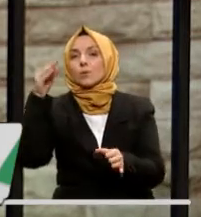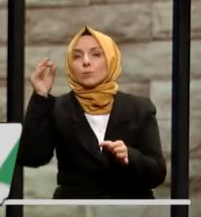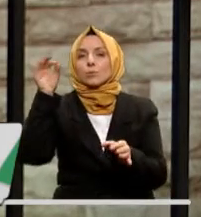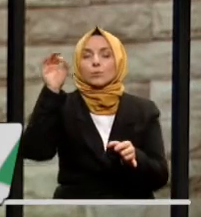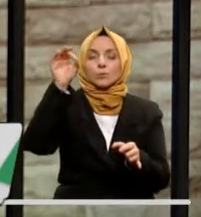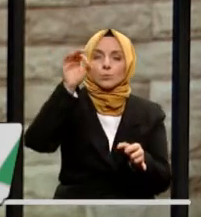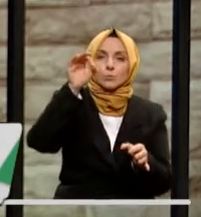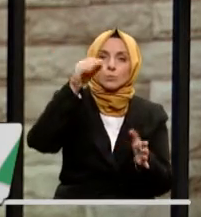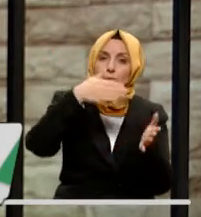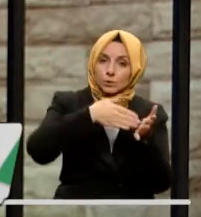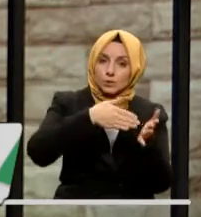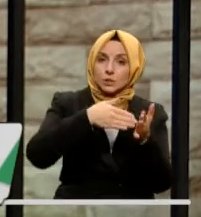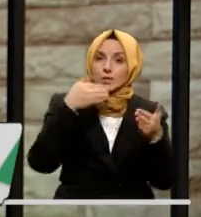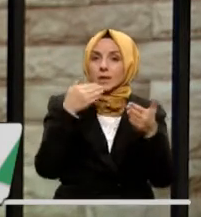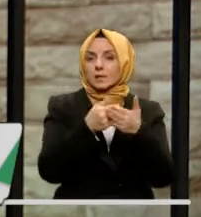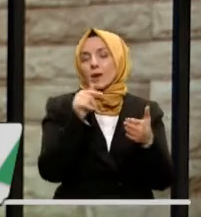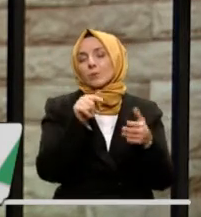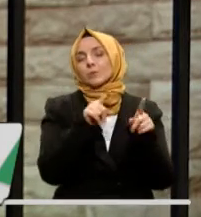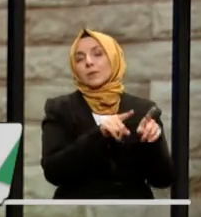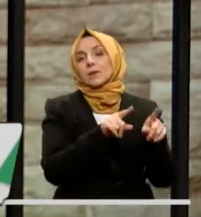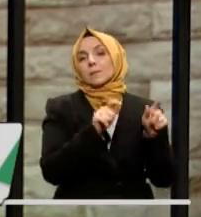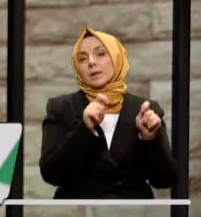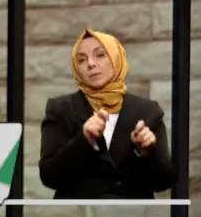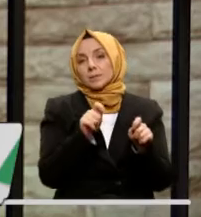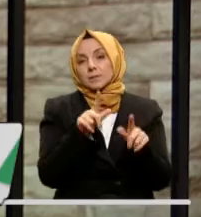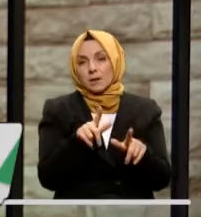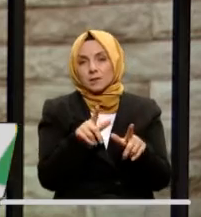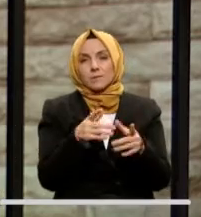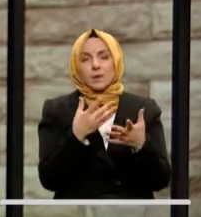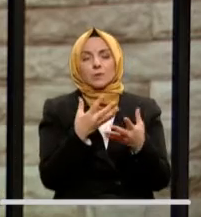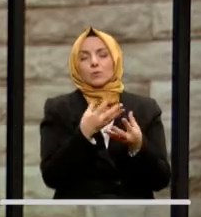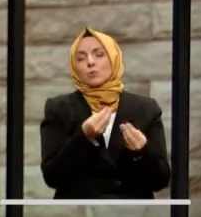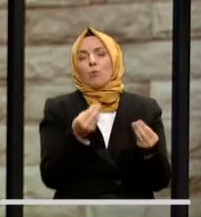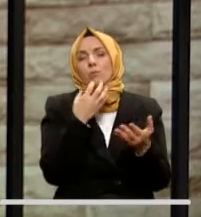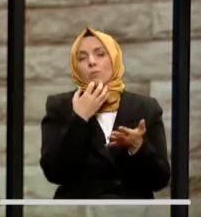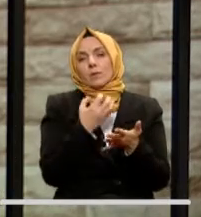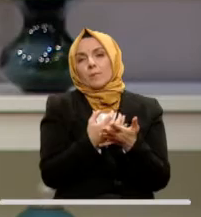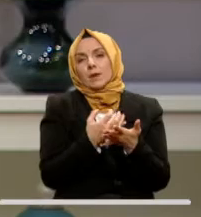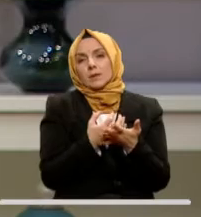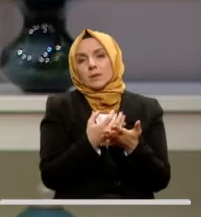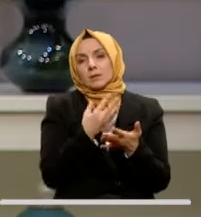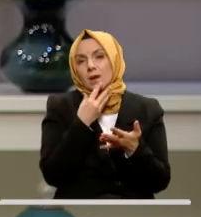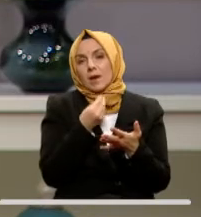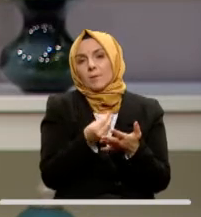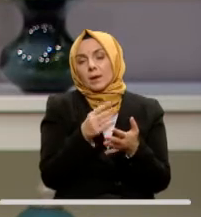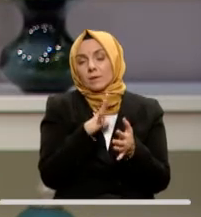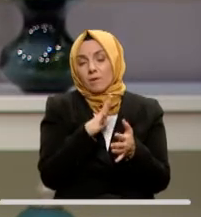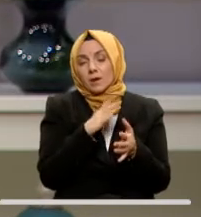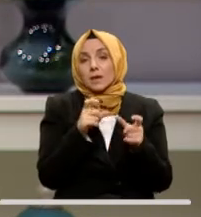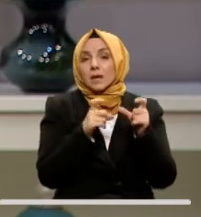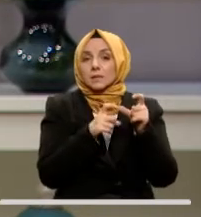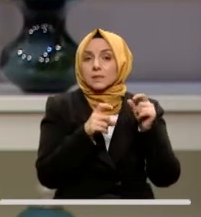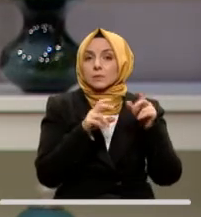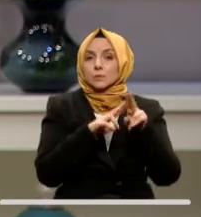etmeniz gerekiyor Onun için takvimler gerçekten çok büyük bir emek istiyor kesinlikle Sokak örneğinden